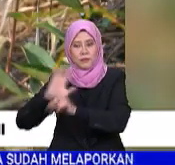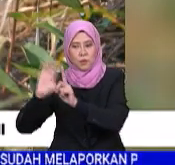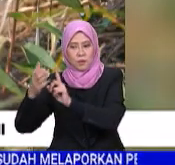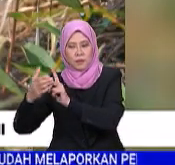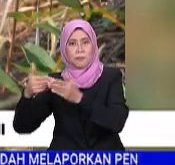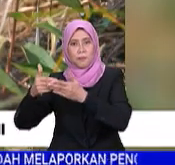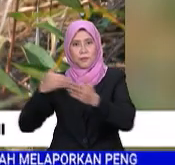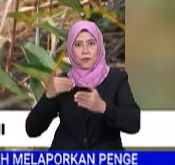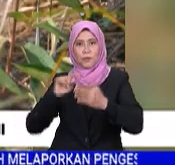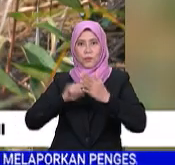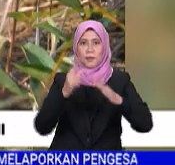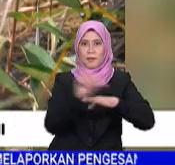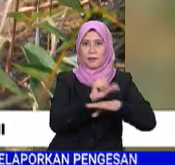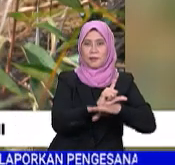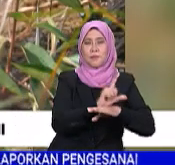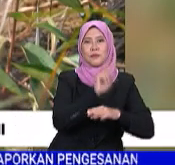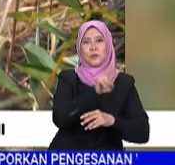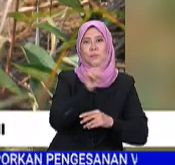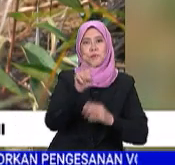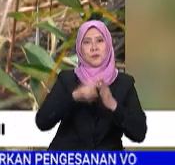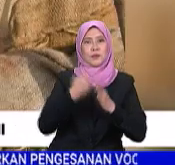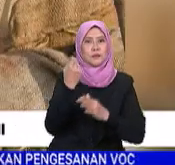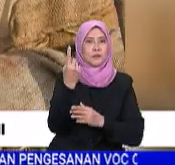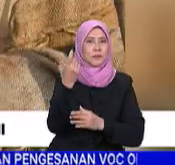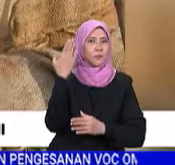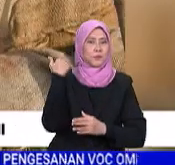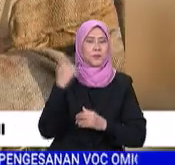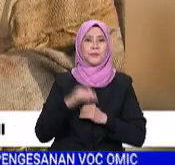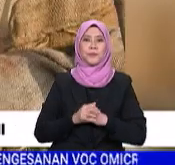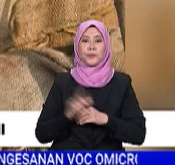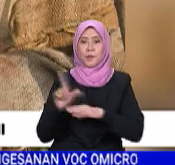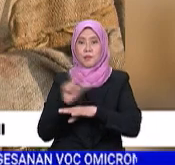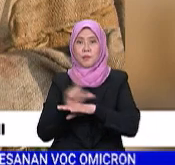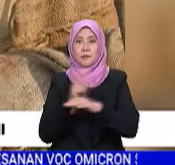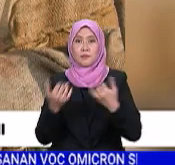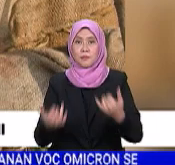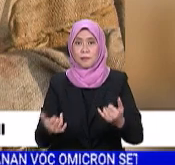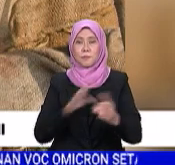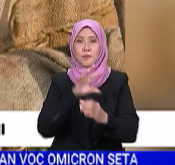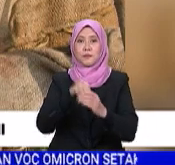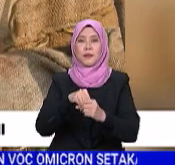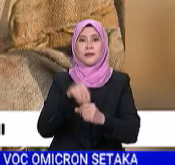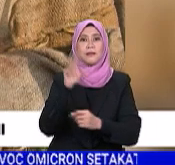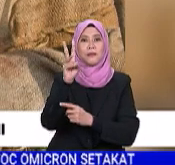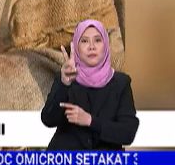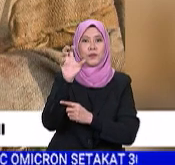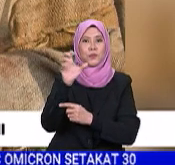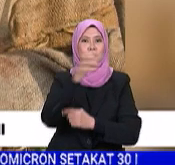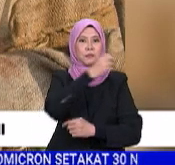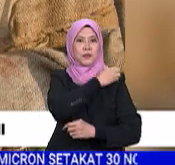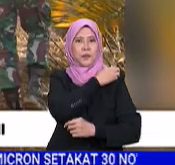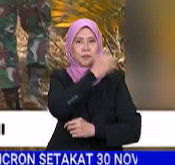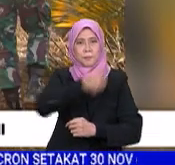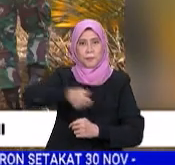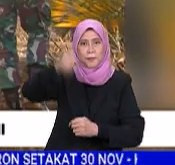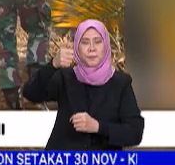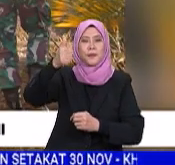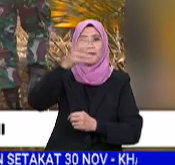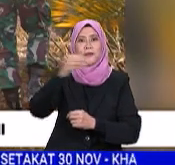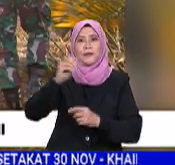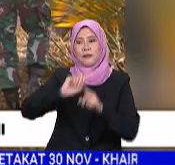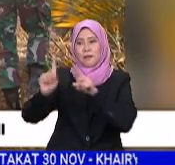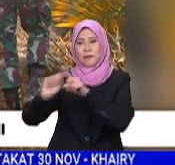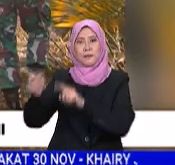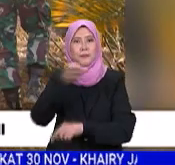sebelum memulakan exercise pada 22 Nov lalu exercises kali ini melibatkan sejumlah 600 pegawai kanan dan anggota